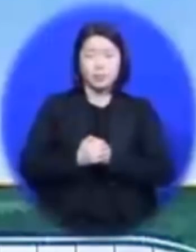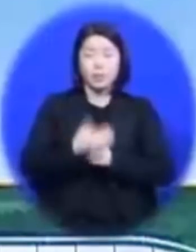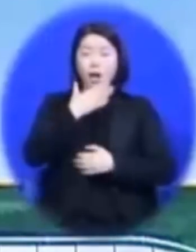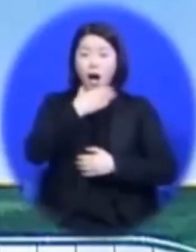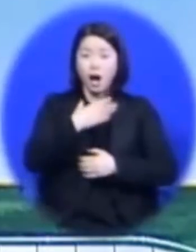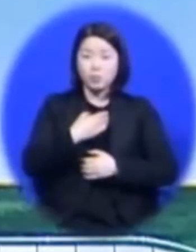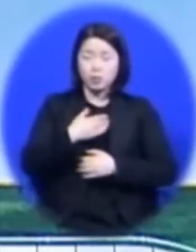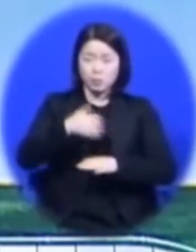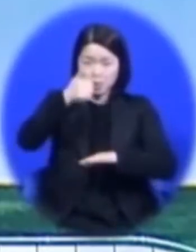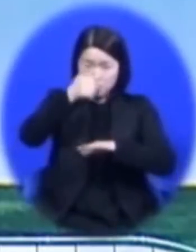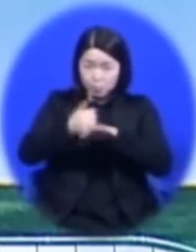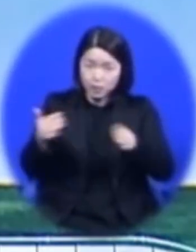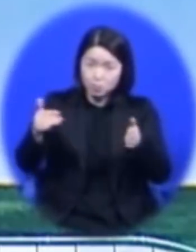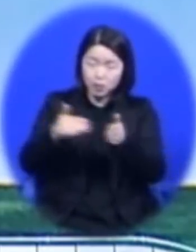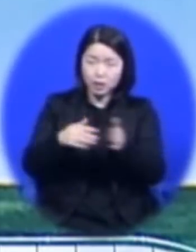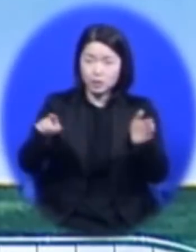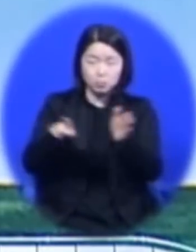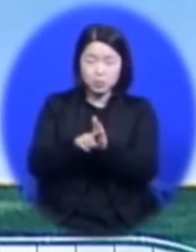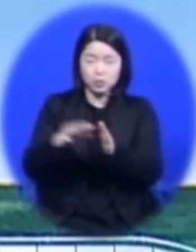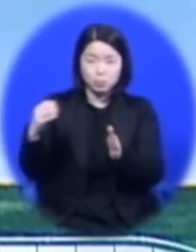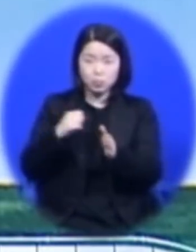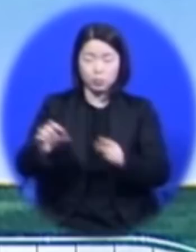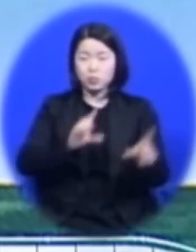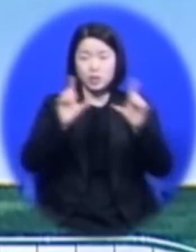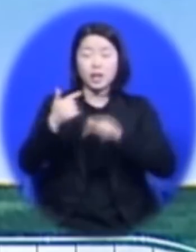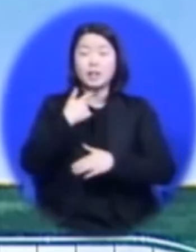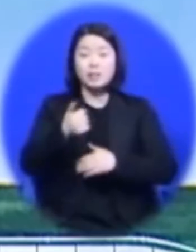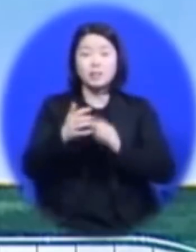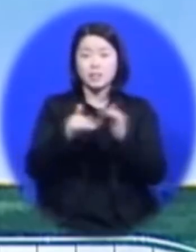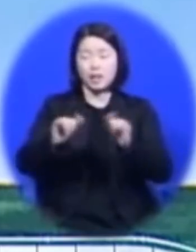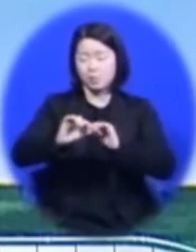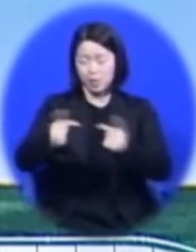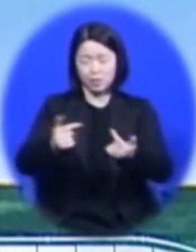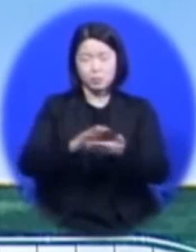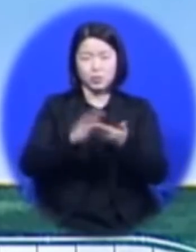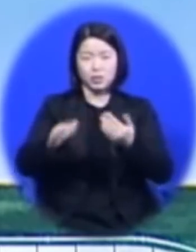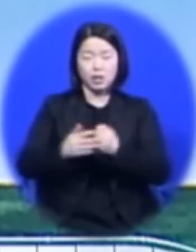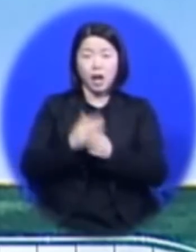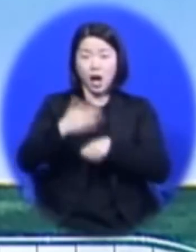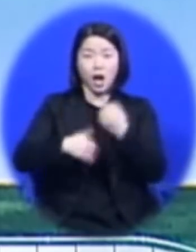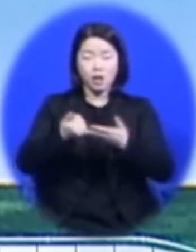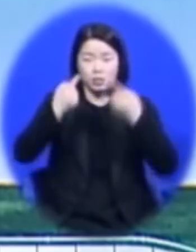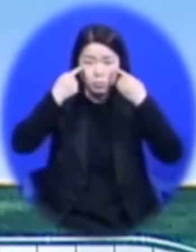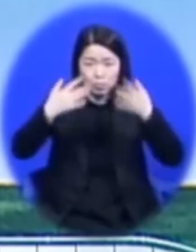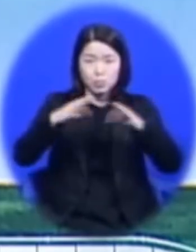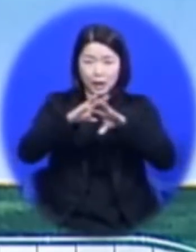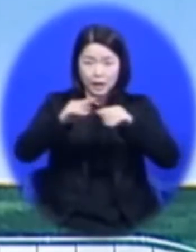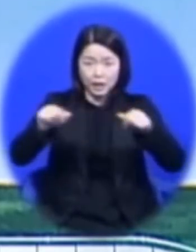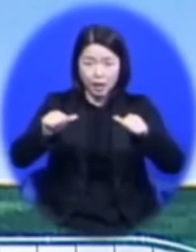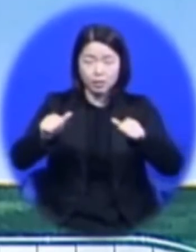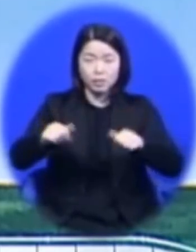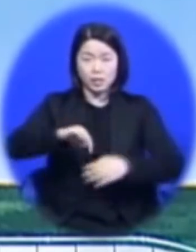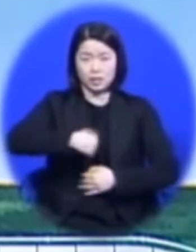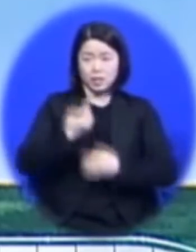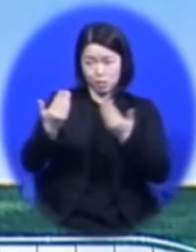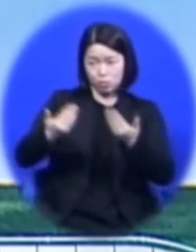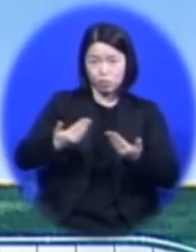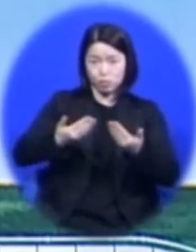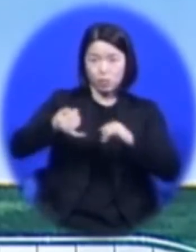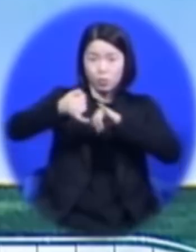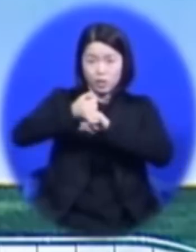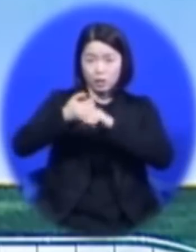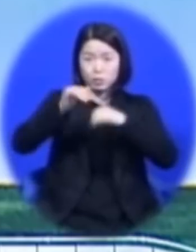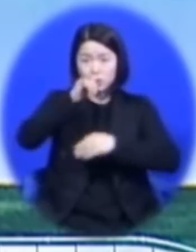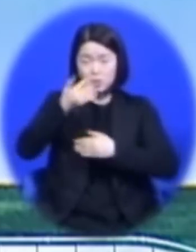아브라함이 끝까지 믿음으로 살았던 사랑이 아닙니다 하나님의 분명히 땅을 자기에게 주시겠다고 약속하셨다